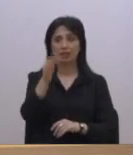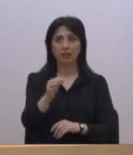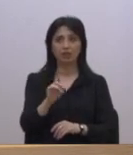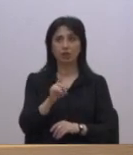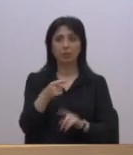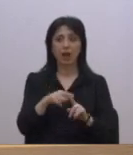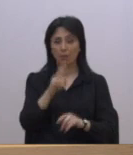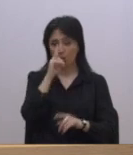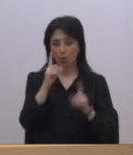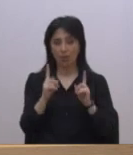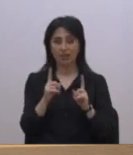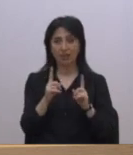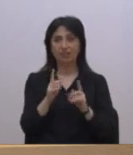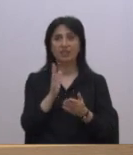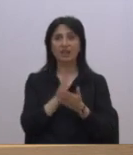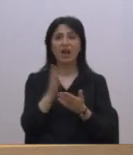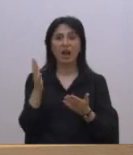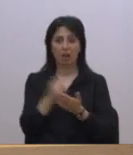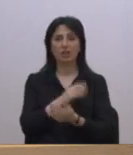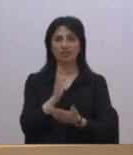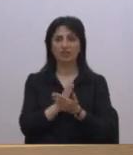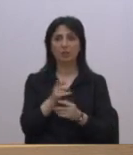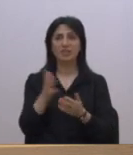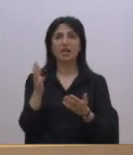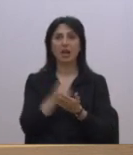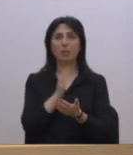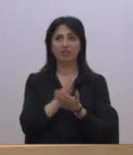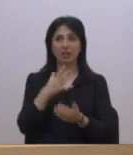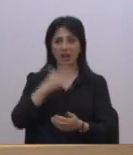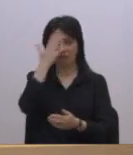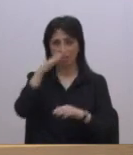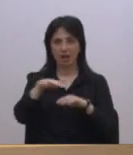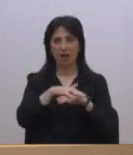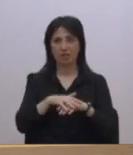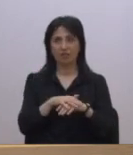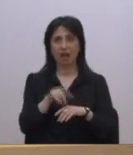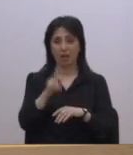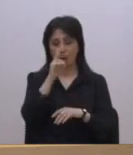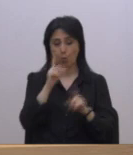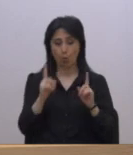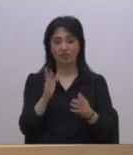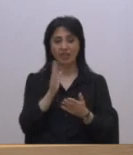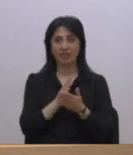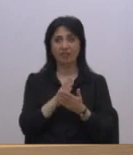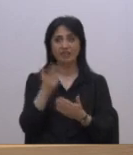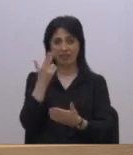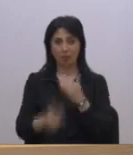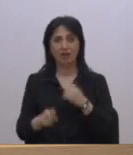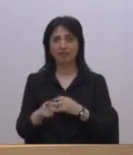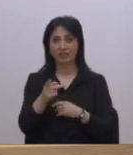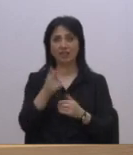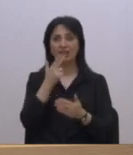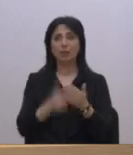რომ ამ ორ თვეს ყავს გამარჯვებული. ეს გამარჯვებული არის ქართველი ხალხი და ამ ორ თვეს ყავს დამარცხებული. და